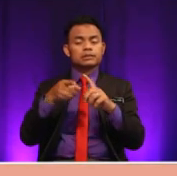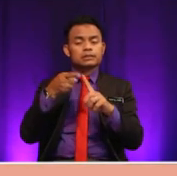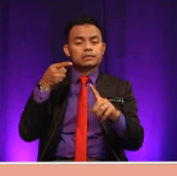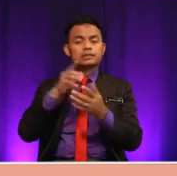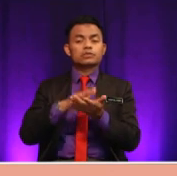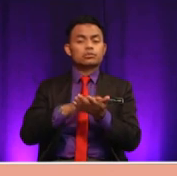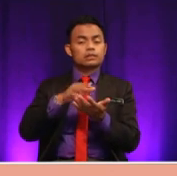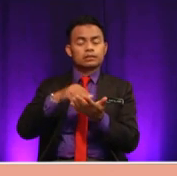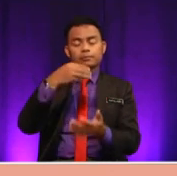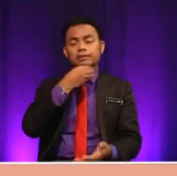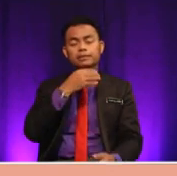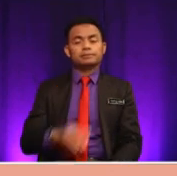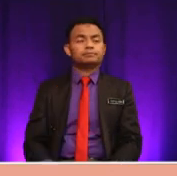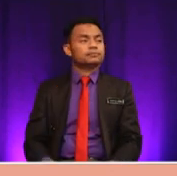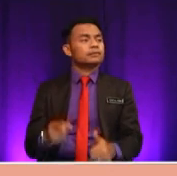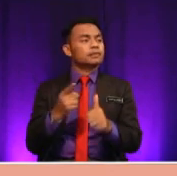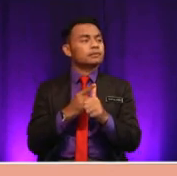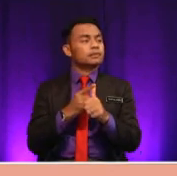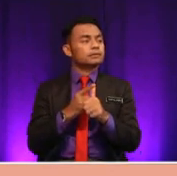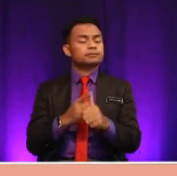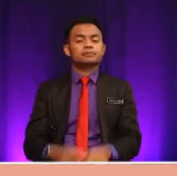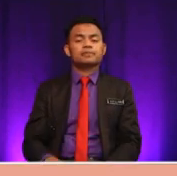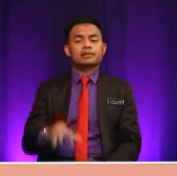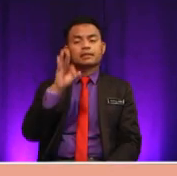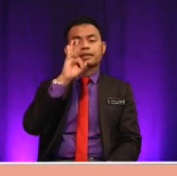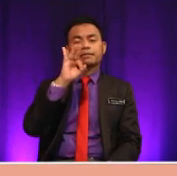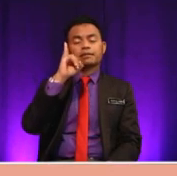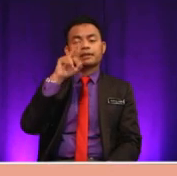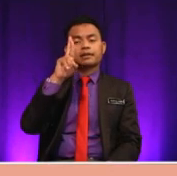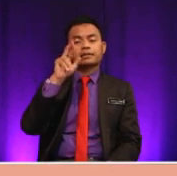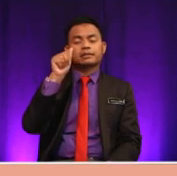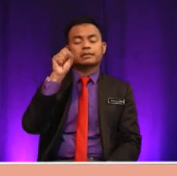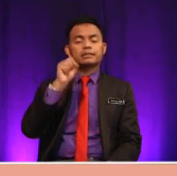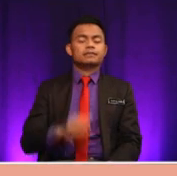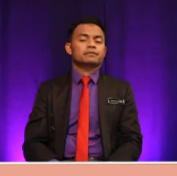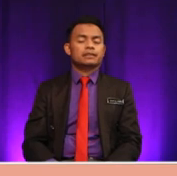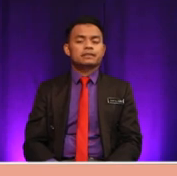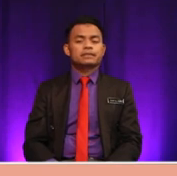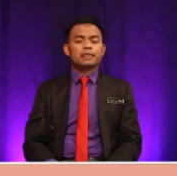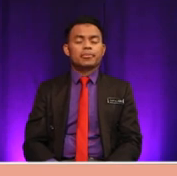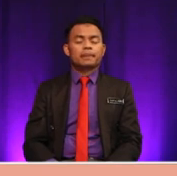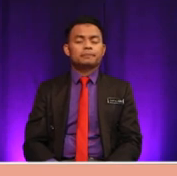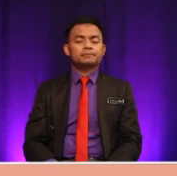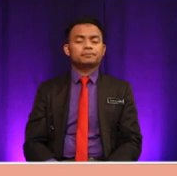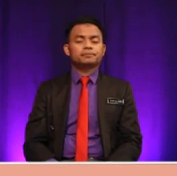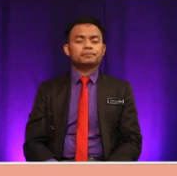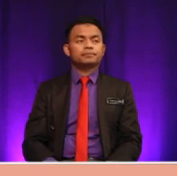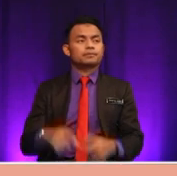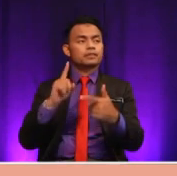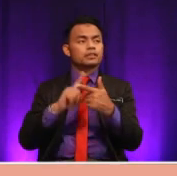pertama eee Viras Viras mana Viras kevirus Oke Firas yang kedua